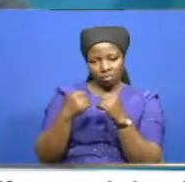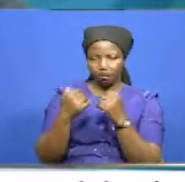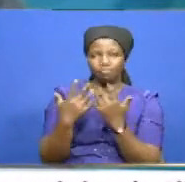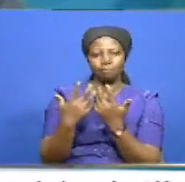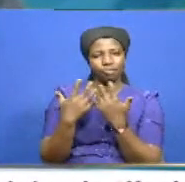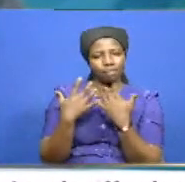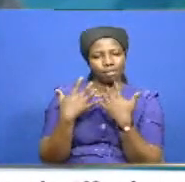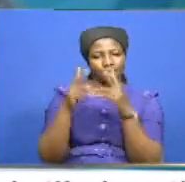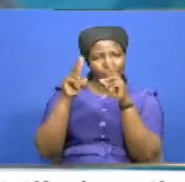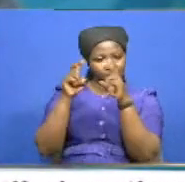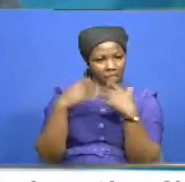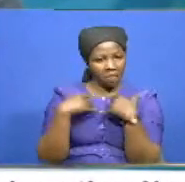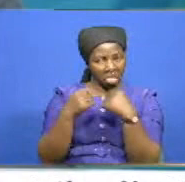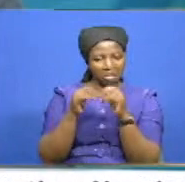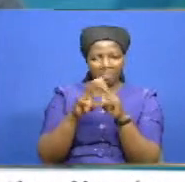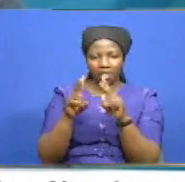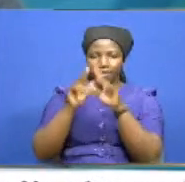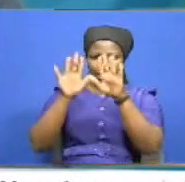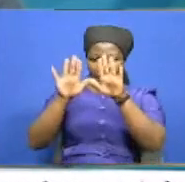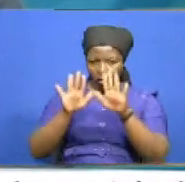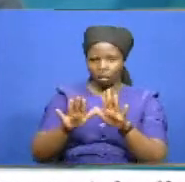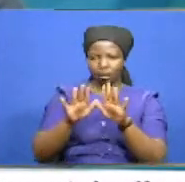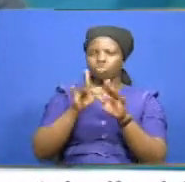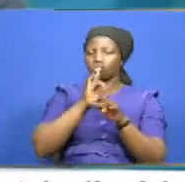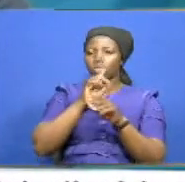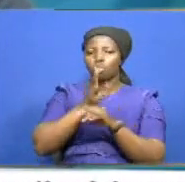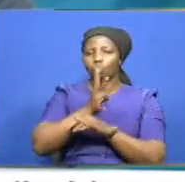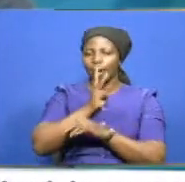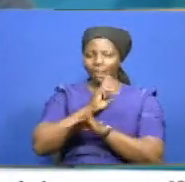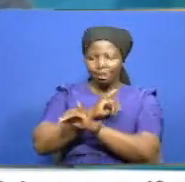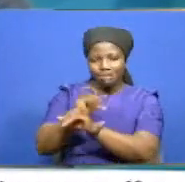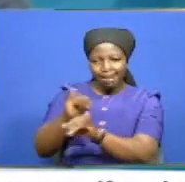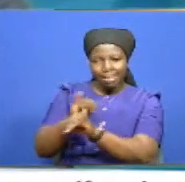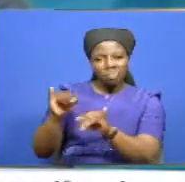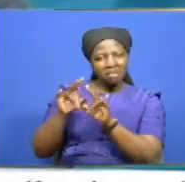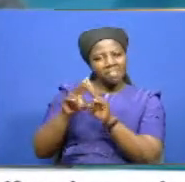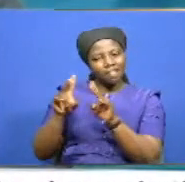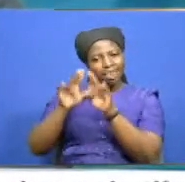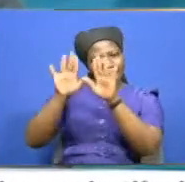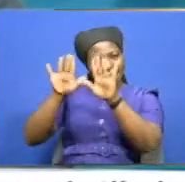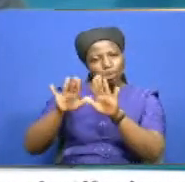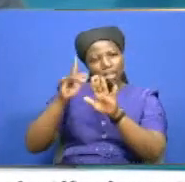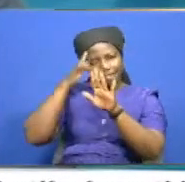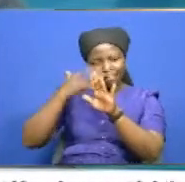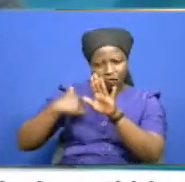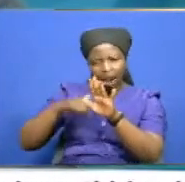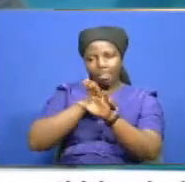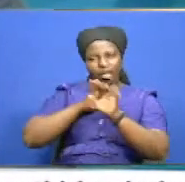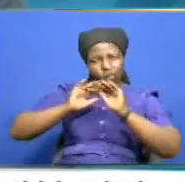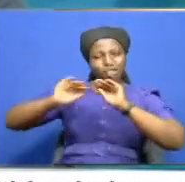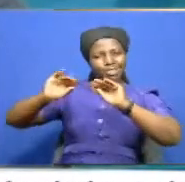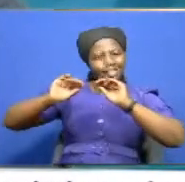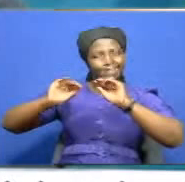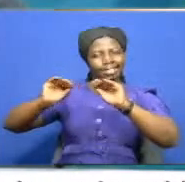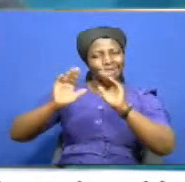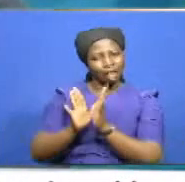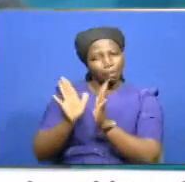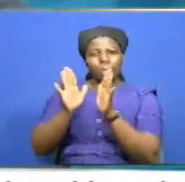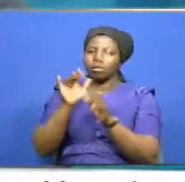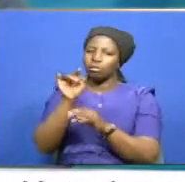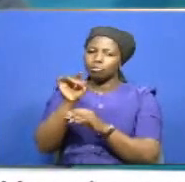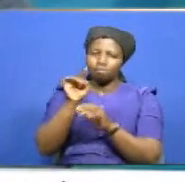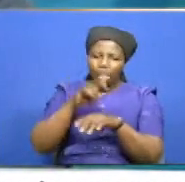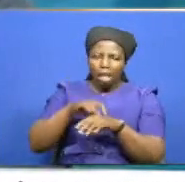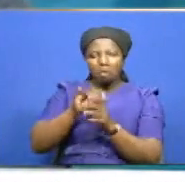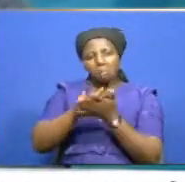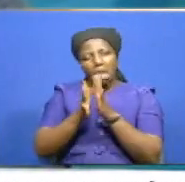sana. So sahi water and sanitation imekuwa kitu muhimu tukifunza. that you to reduce diseases,